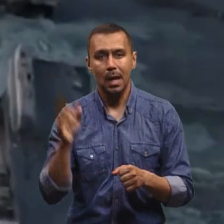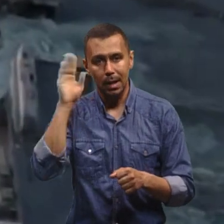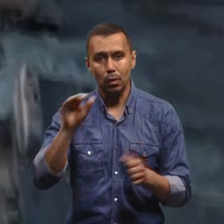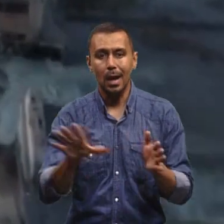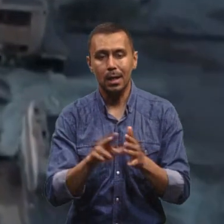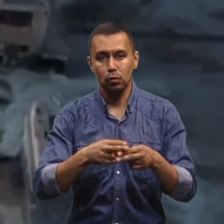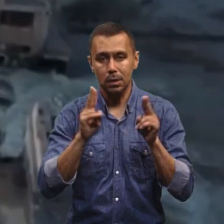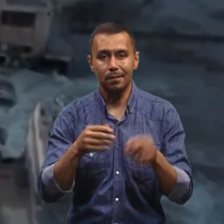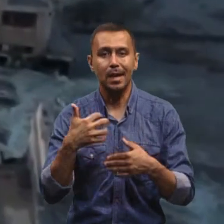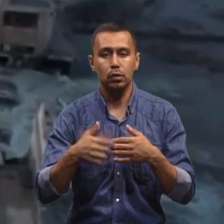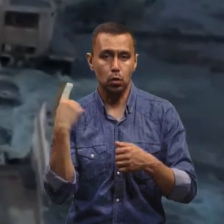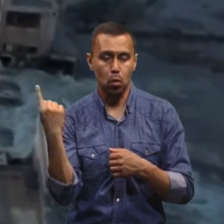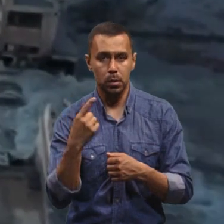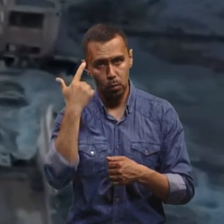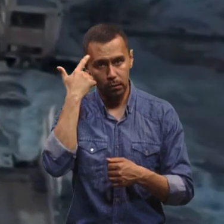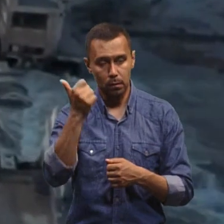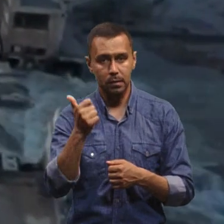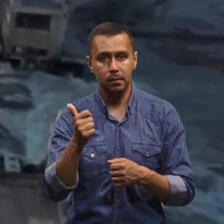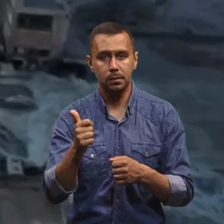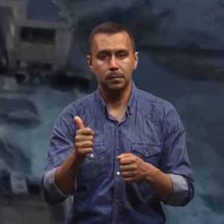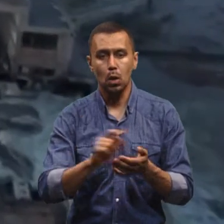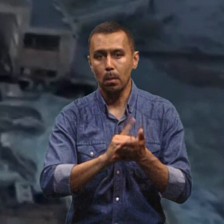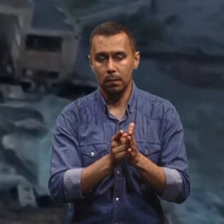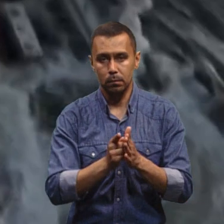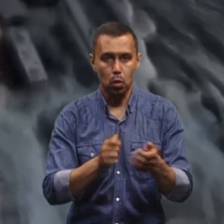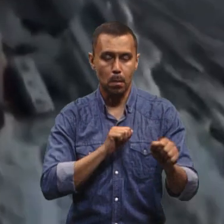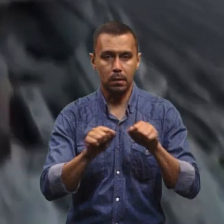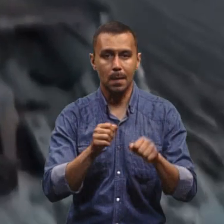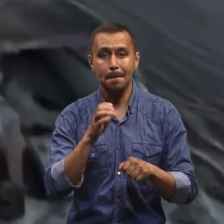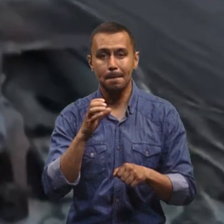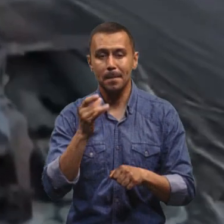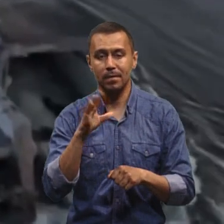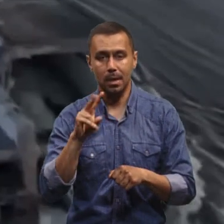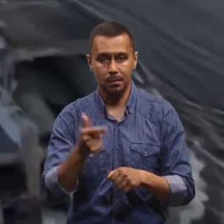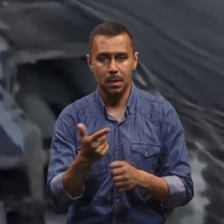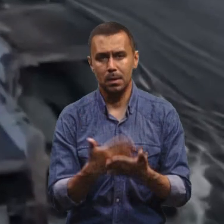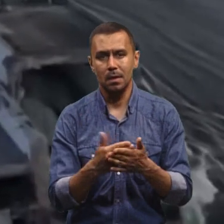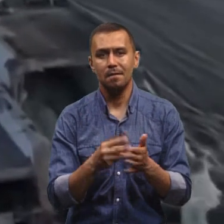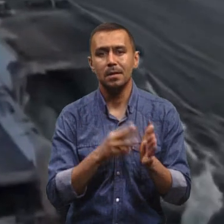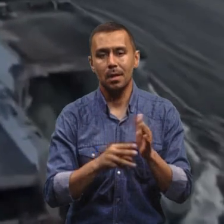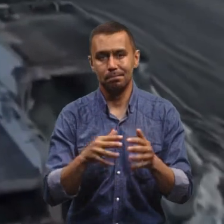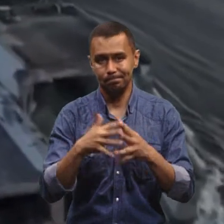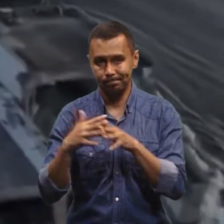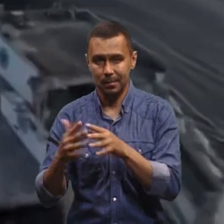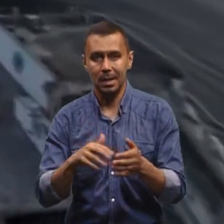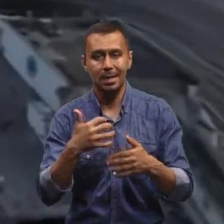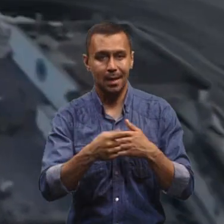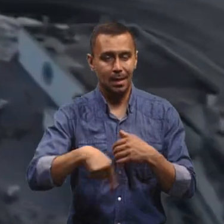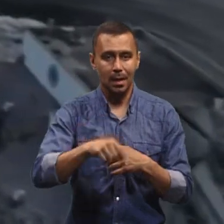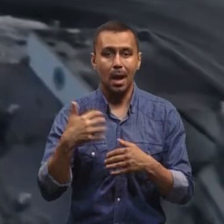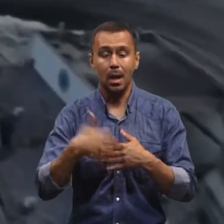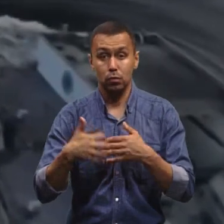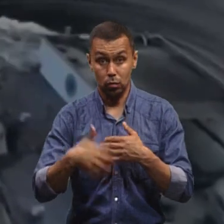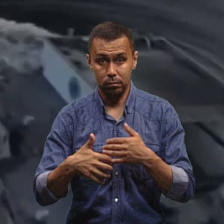гідроелектростанцію в Херсонській області. Повідомили в оперативному командуванні «Південь». Близько 80 населеним пунктам, серед них і Херсону,